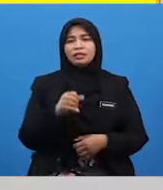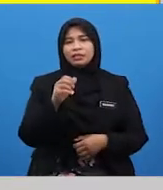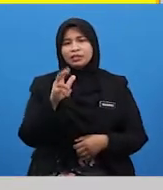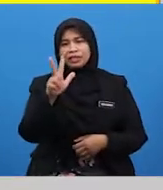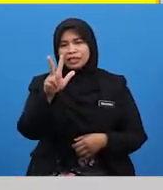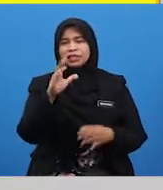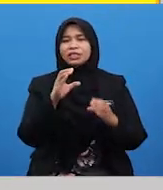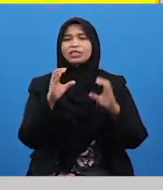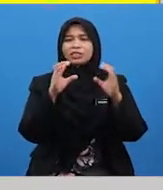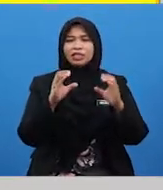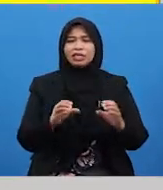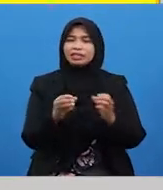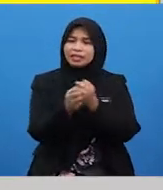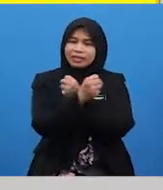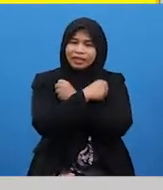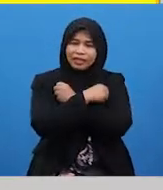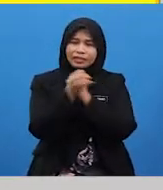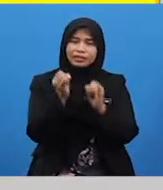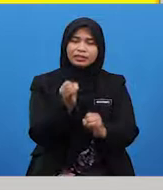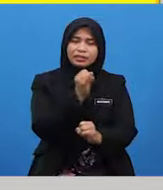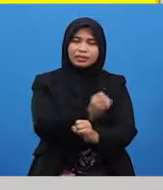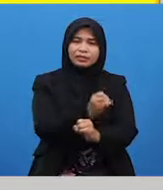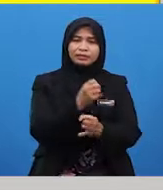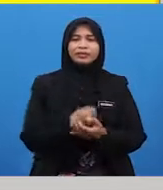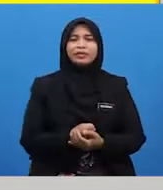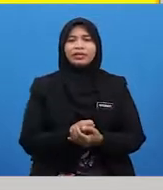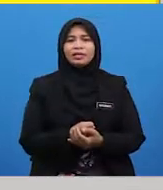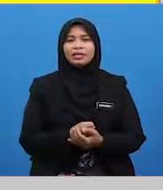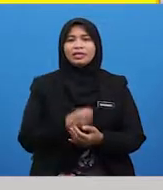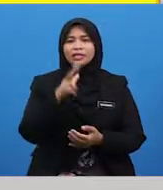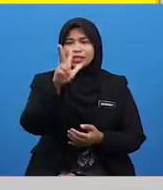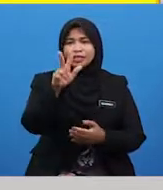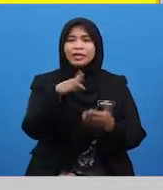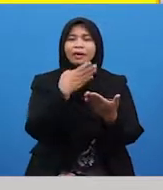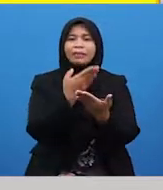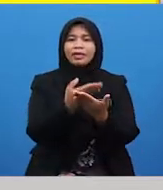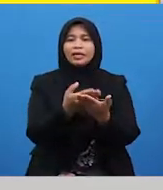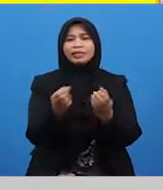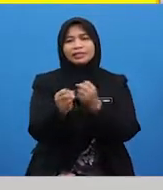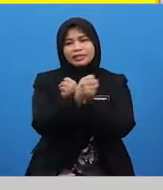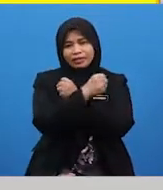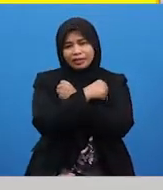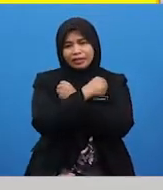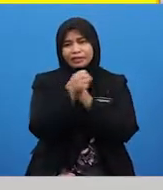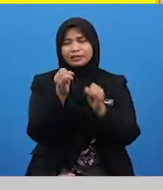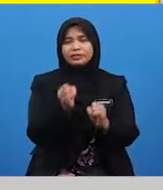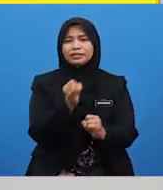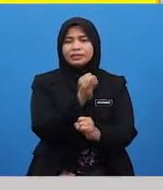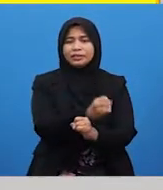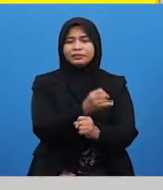menghuraikan 3 cara menyayangi jiran, menyatakan 3 kebaikan menyayangi